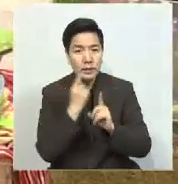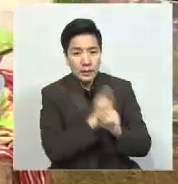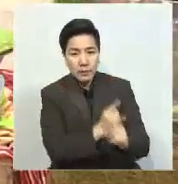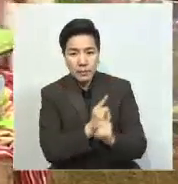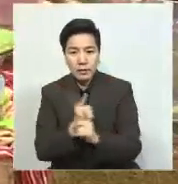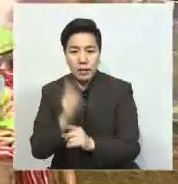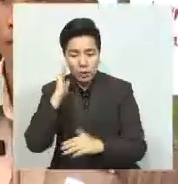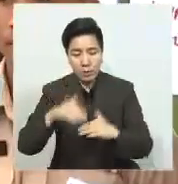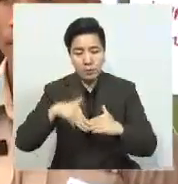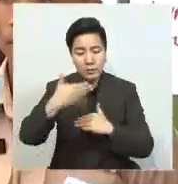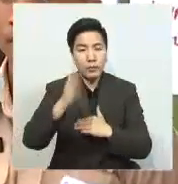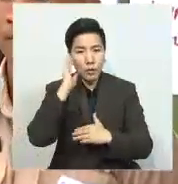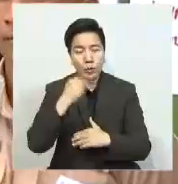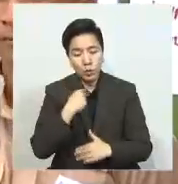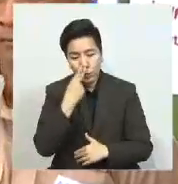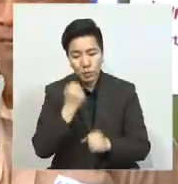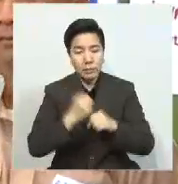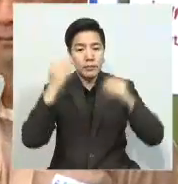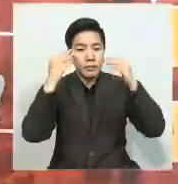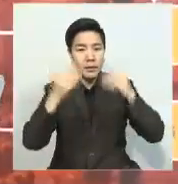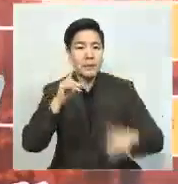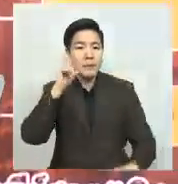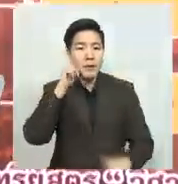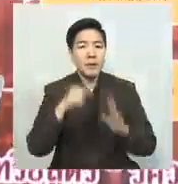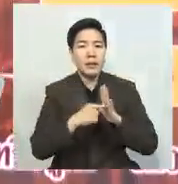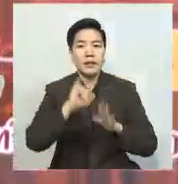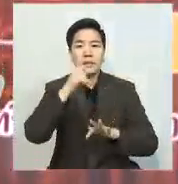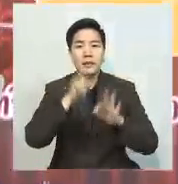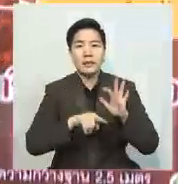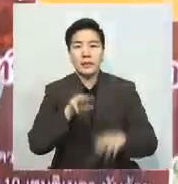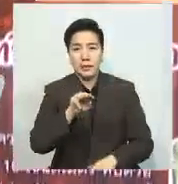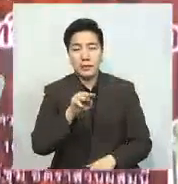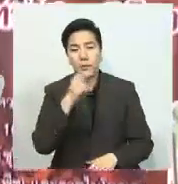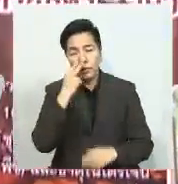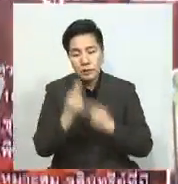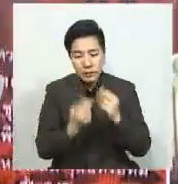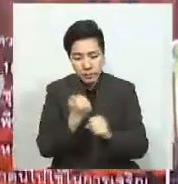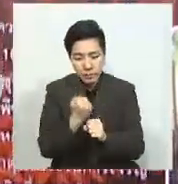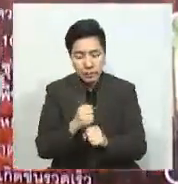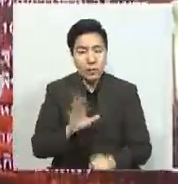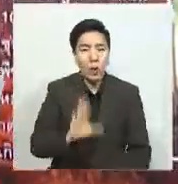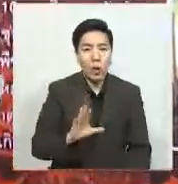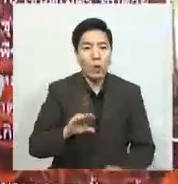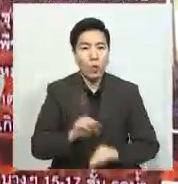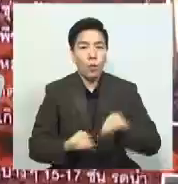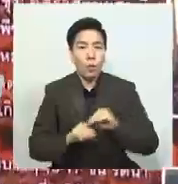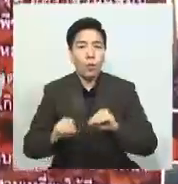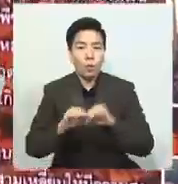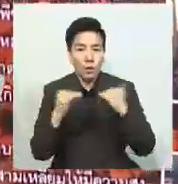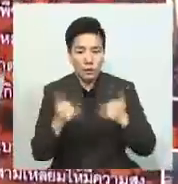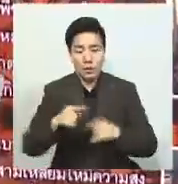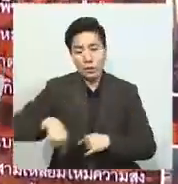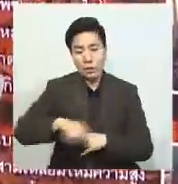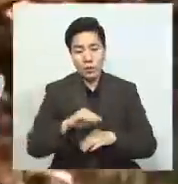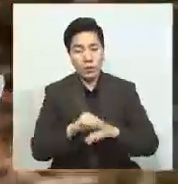ตามนะคะและหลังจากนี้เนี่ยก็จะไปดูนิทรรศการแม่แจ่มโมเดลรวมถึงเยี่ยมชมการทำงานของโครงการนี้ค่ะเพราะว่าโคร